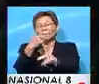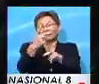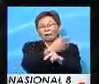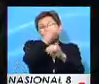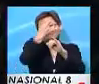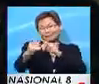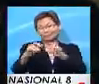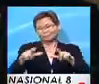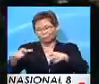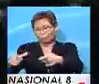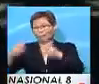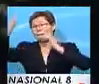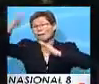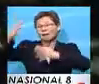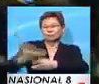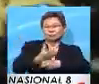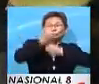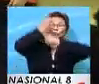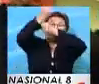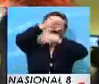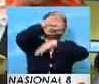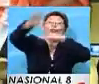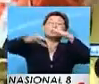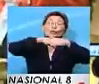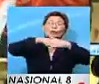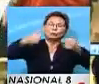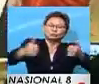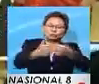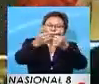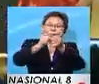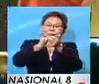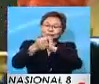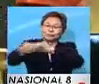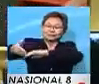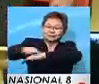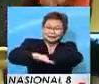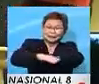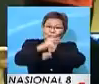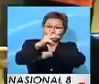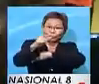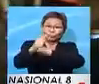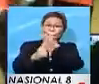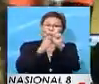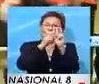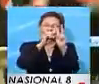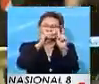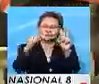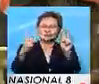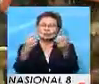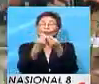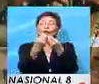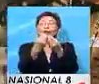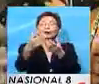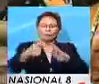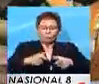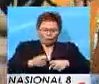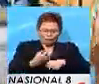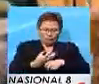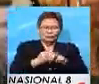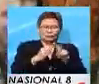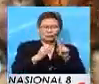iar negara muncul juara keseluruhan pada temasah sukan C Kuala Lumpur 2001 dengan jumlah pungutan